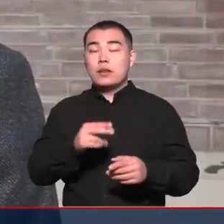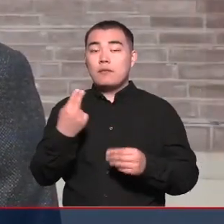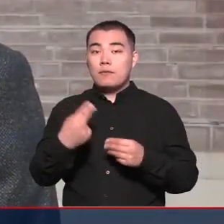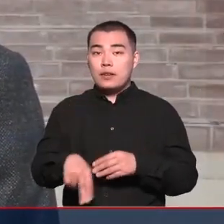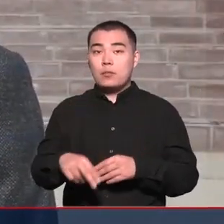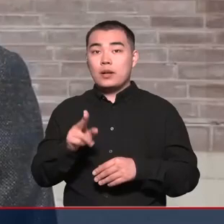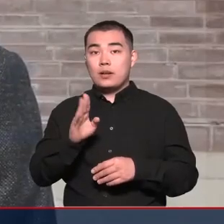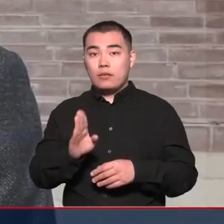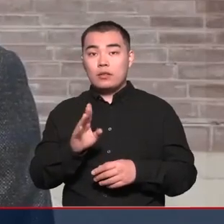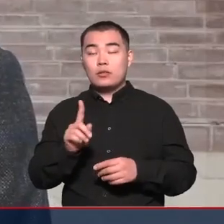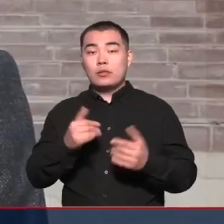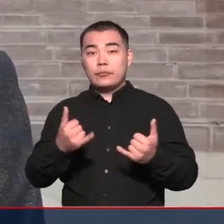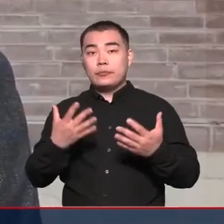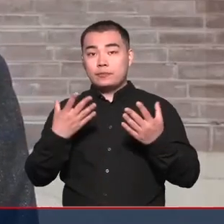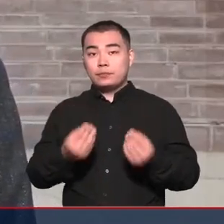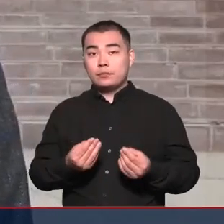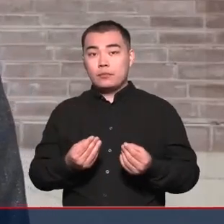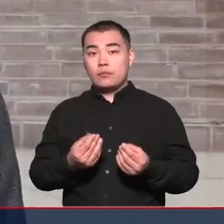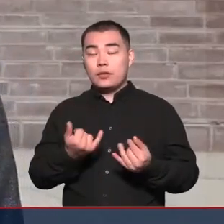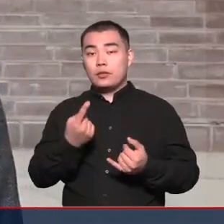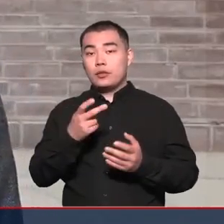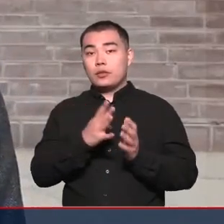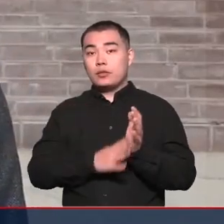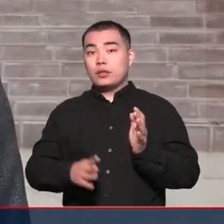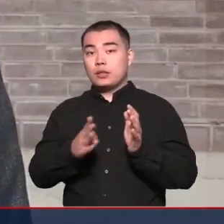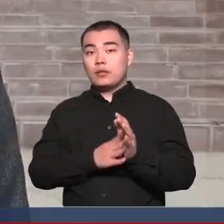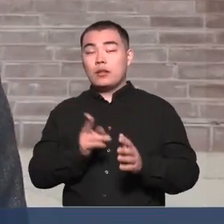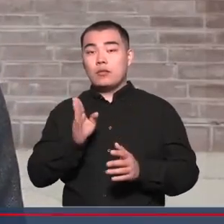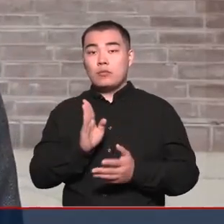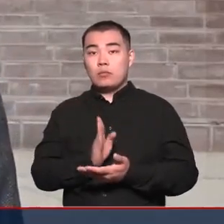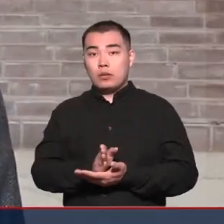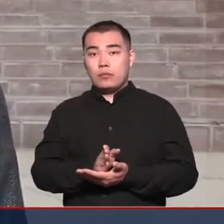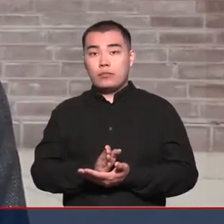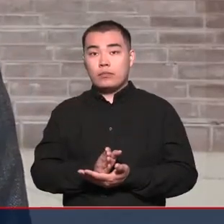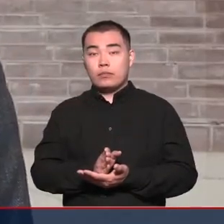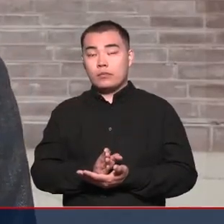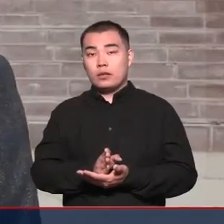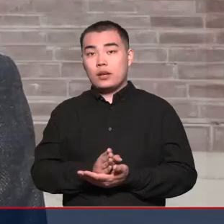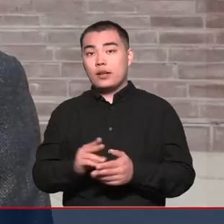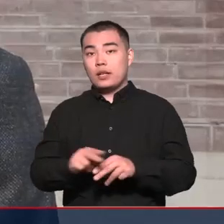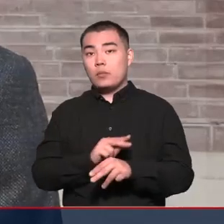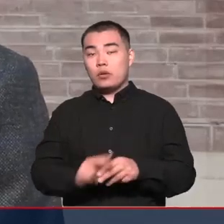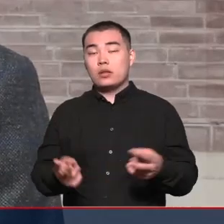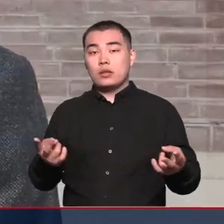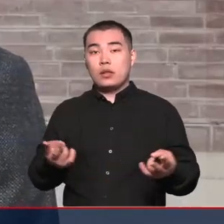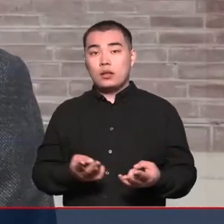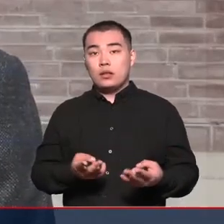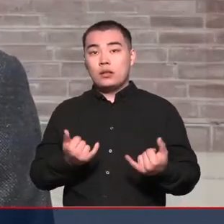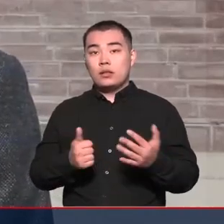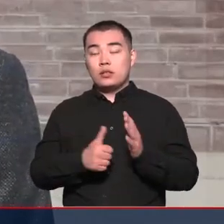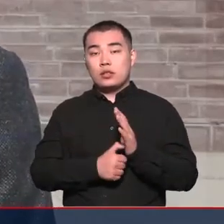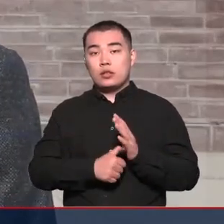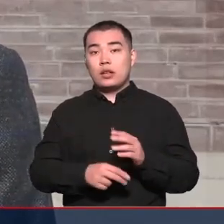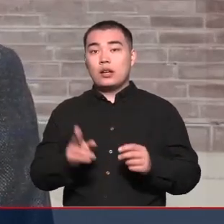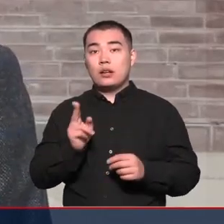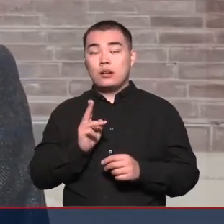квартир. На сегодня составляет 199 квартир. К ремонту требуется 600